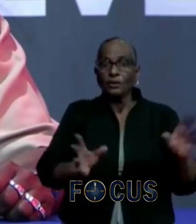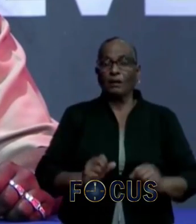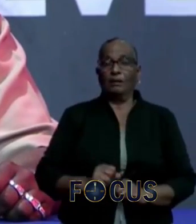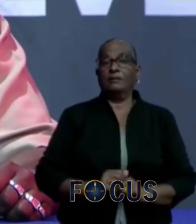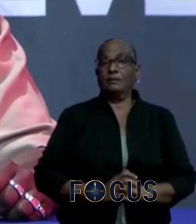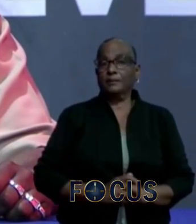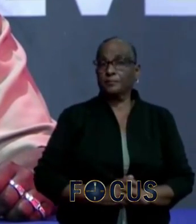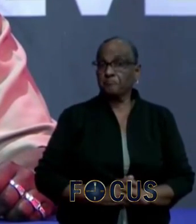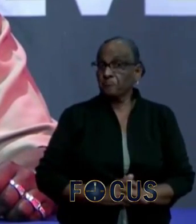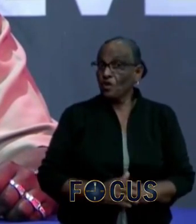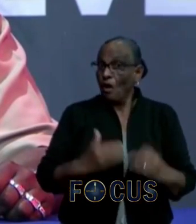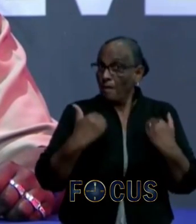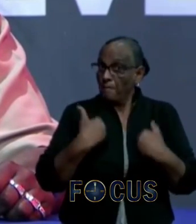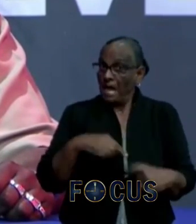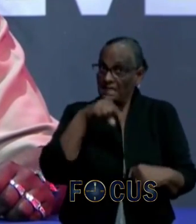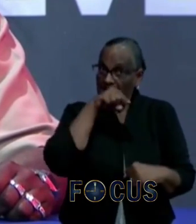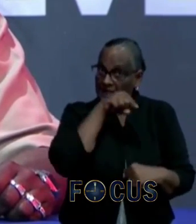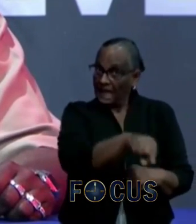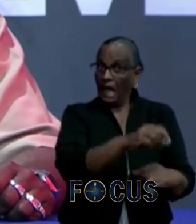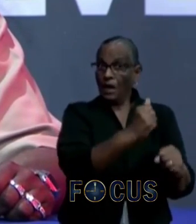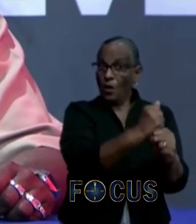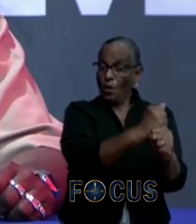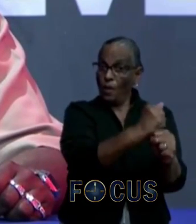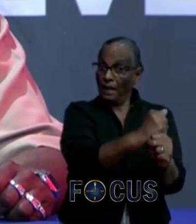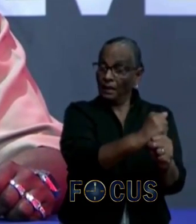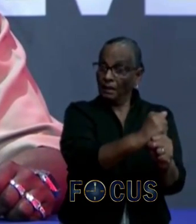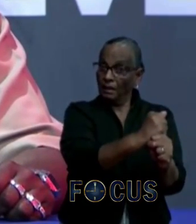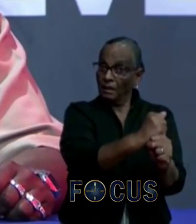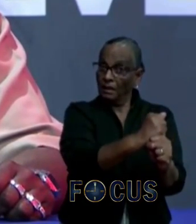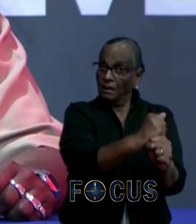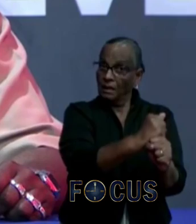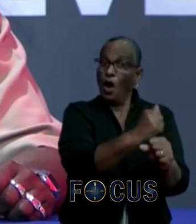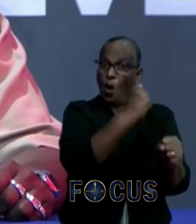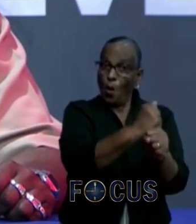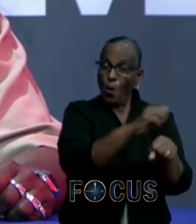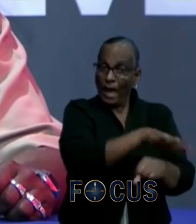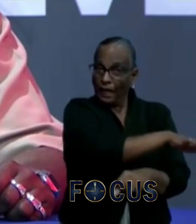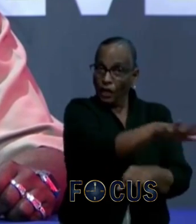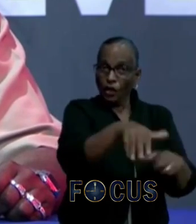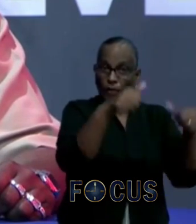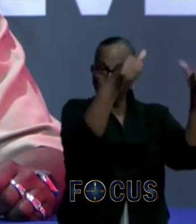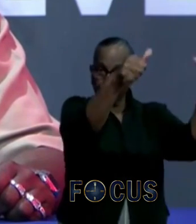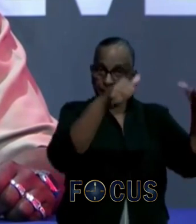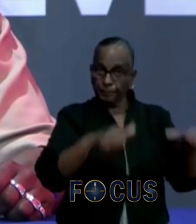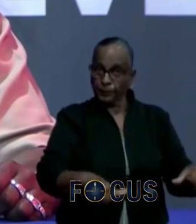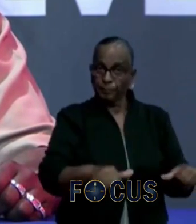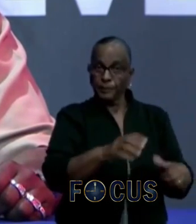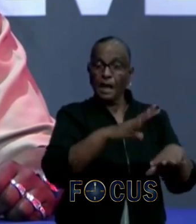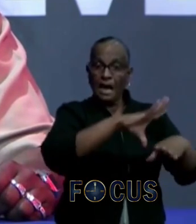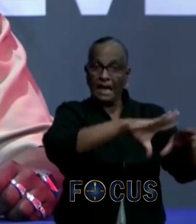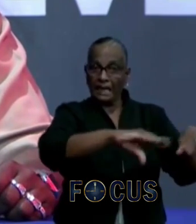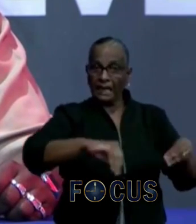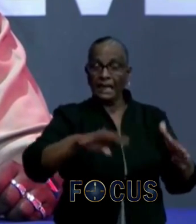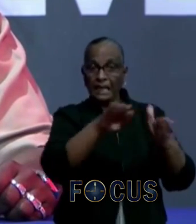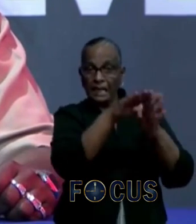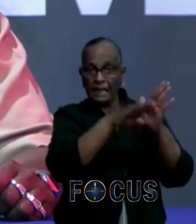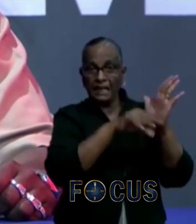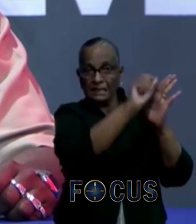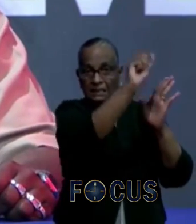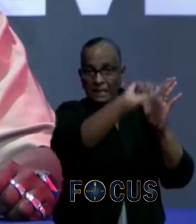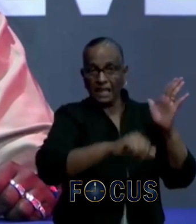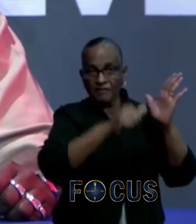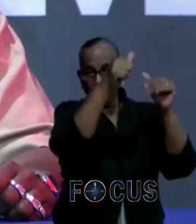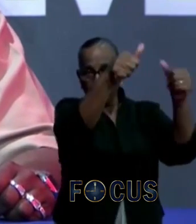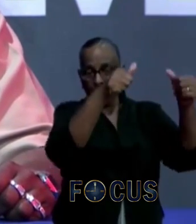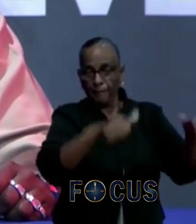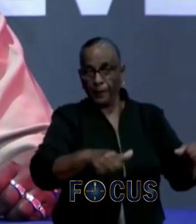het personeel kan dat in de werkruimte. Wie zich daar niet aan houdt, kan gevraagd worden